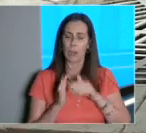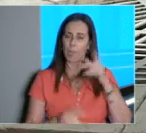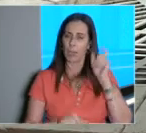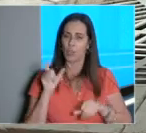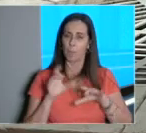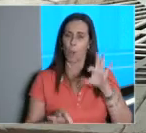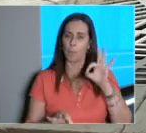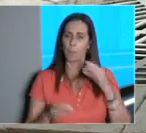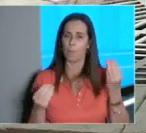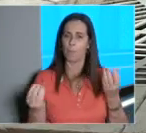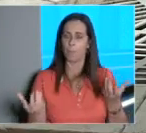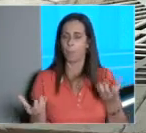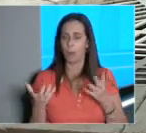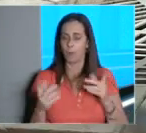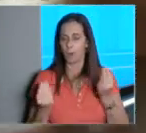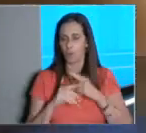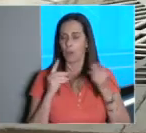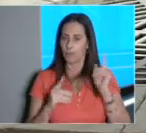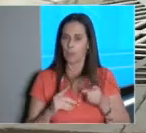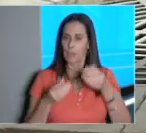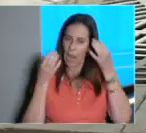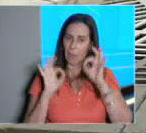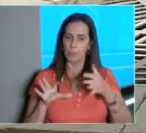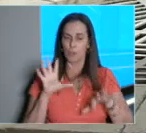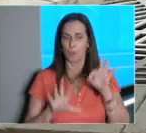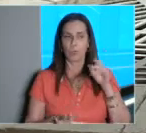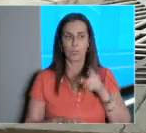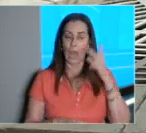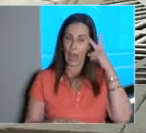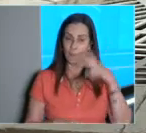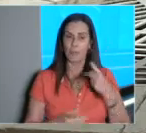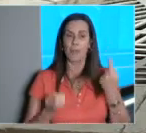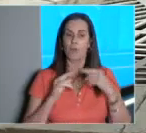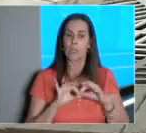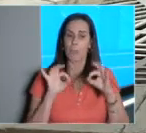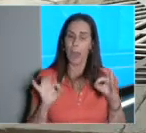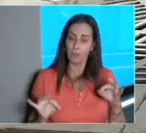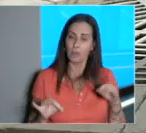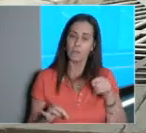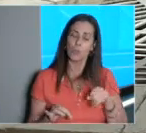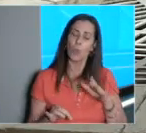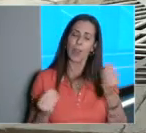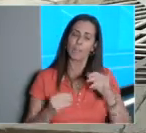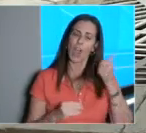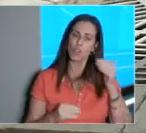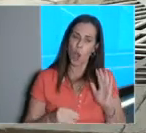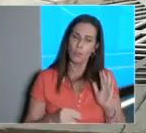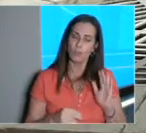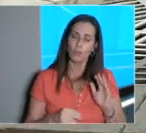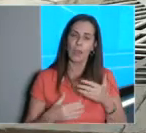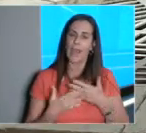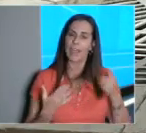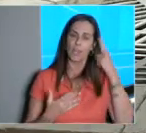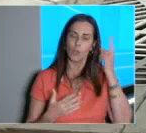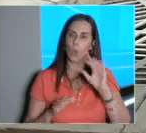אנשים מצביעים למה שמצביעים, וצריך לכבד את מה שמצביעים, צריך להבין מאיפה זה בא, וזה אולי השלב הראשון. אין